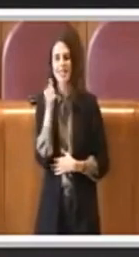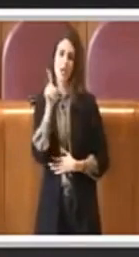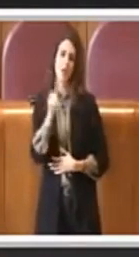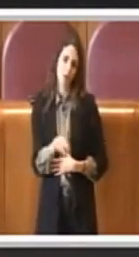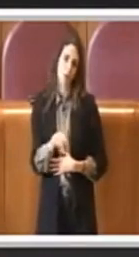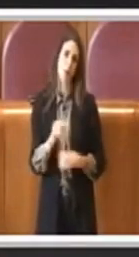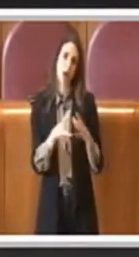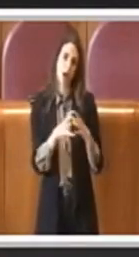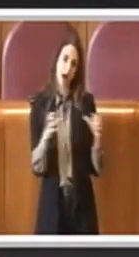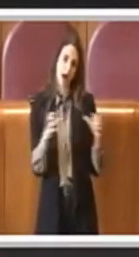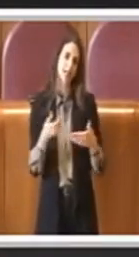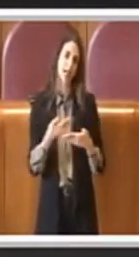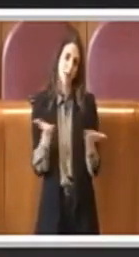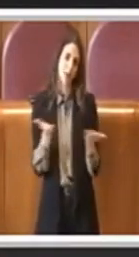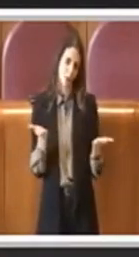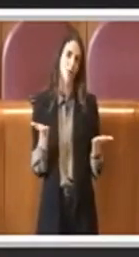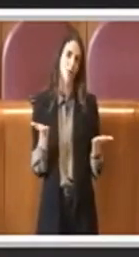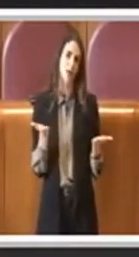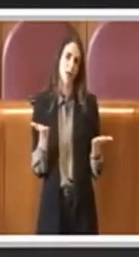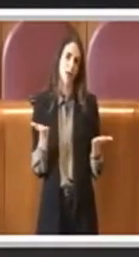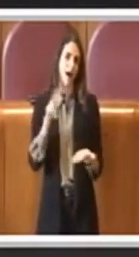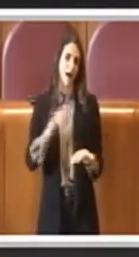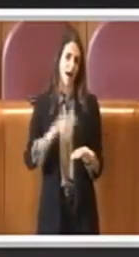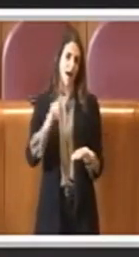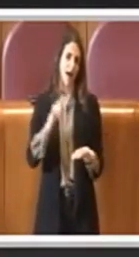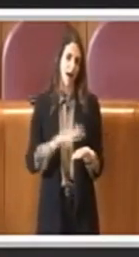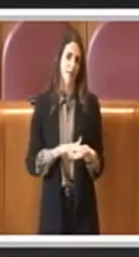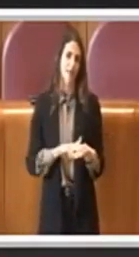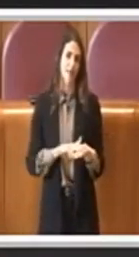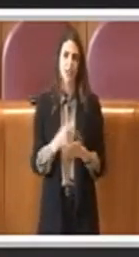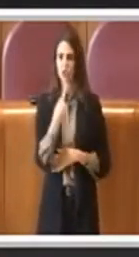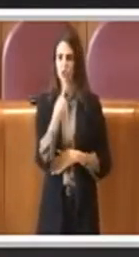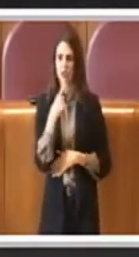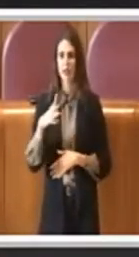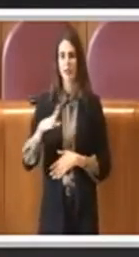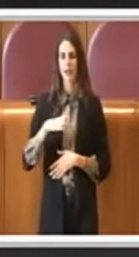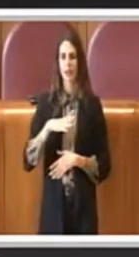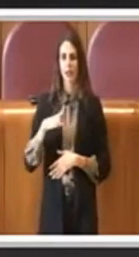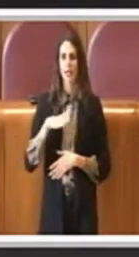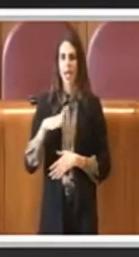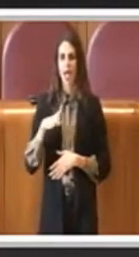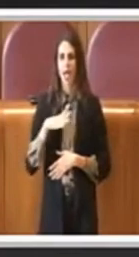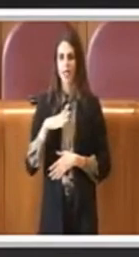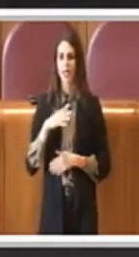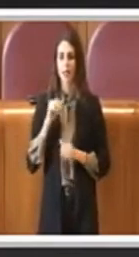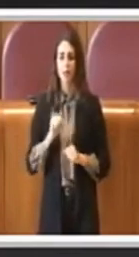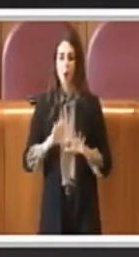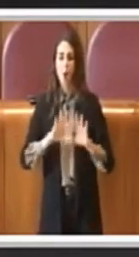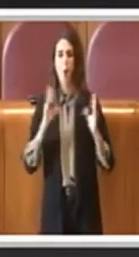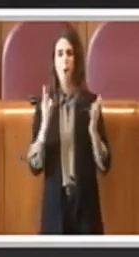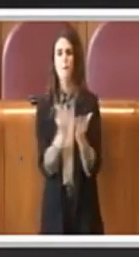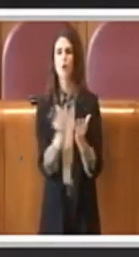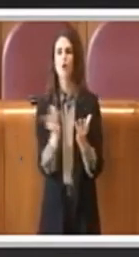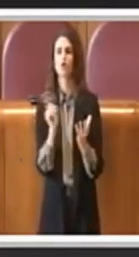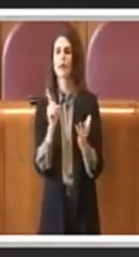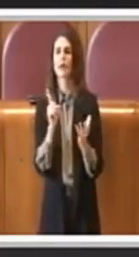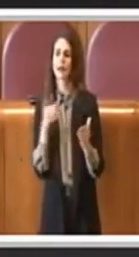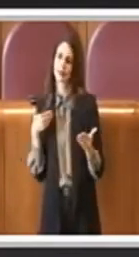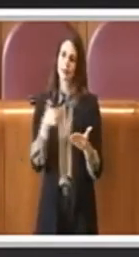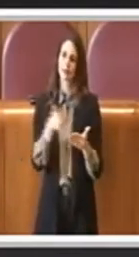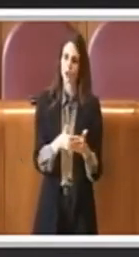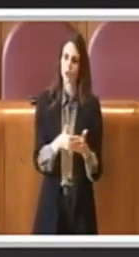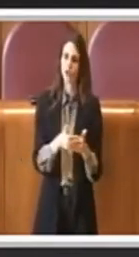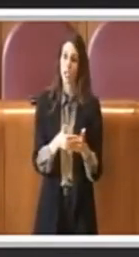operatore pubblico, e chiaramente aiuta anche l'utente ad avvicinare l'utente al mondo del taxi, a risparmiare,